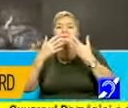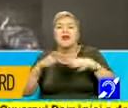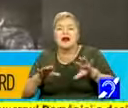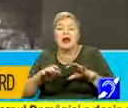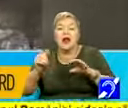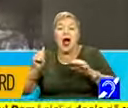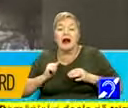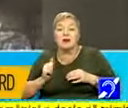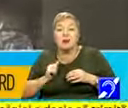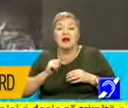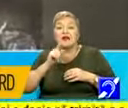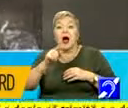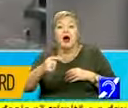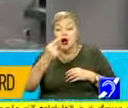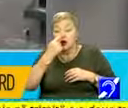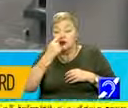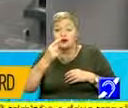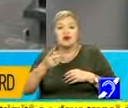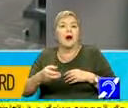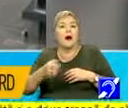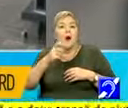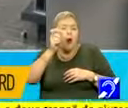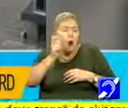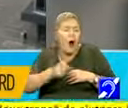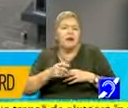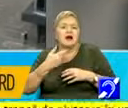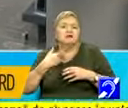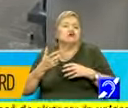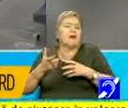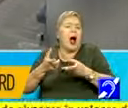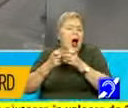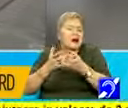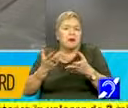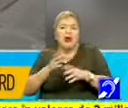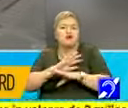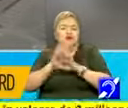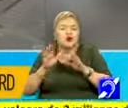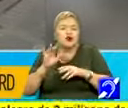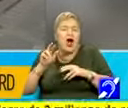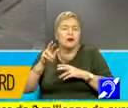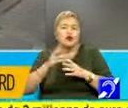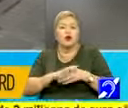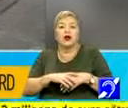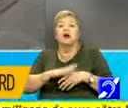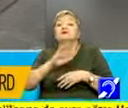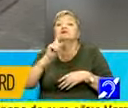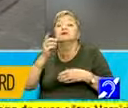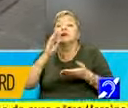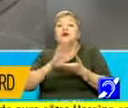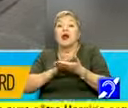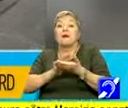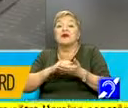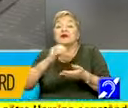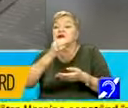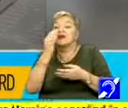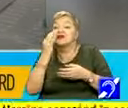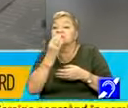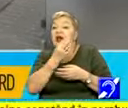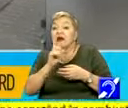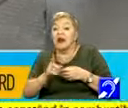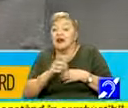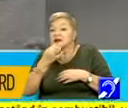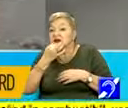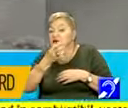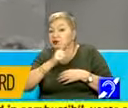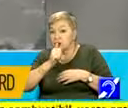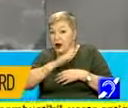pierderile de vieți omenești și pagubele materiale pe care e posibil să le aibă armata rusă.